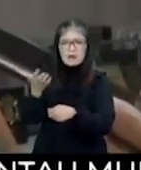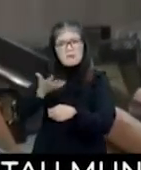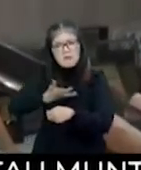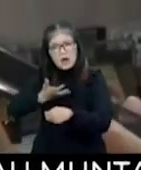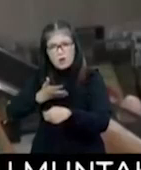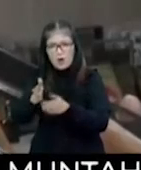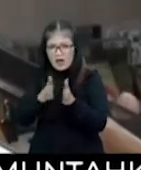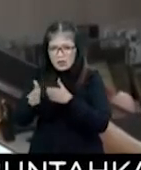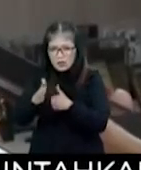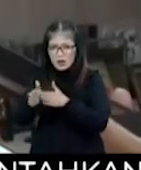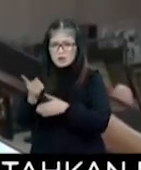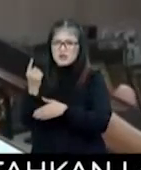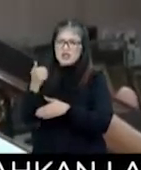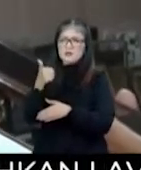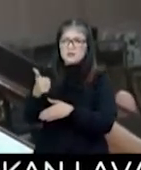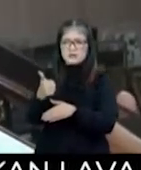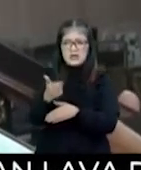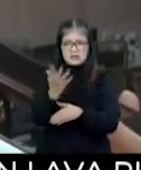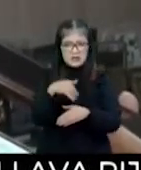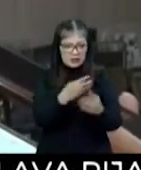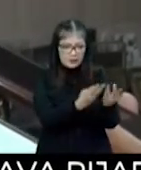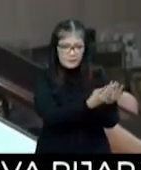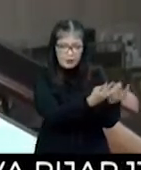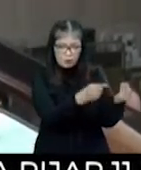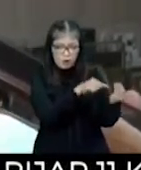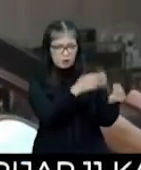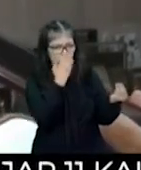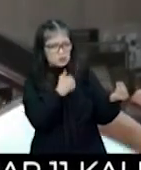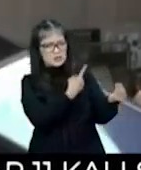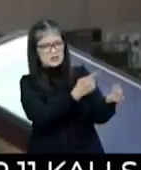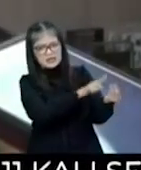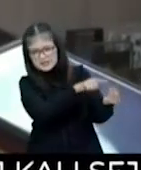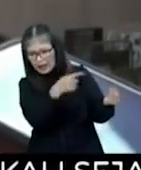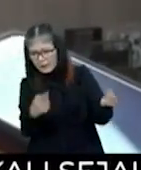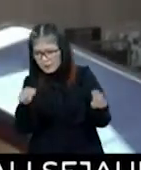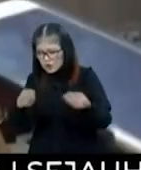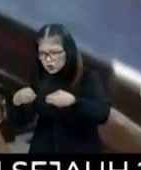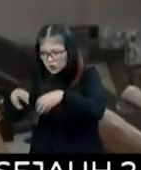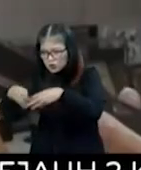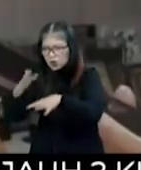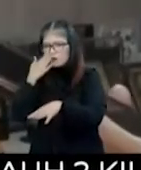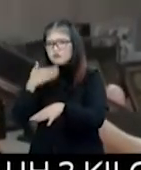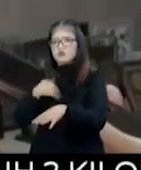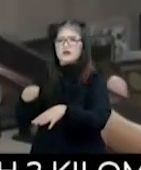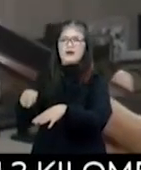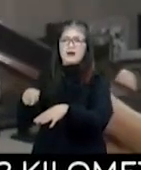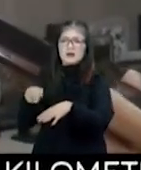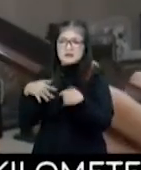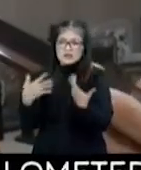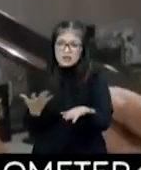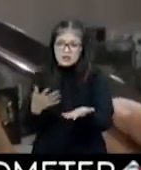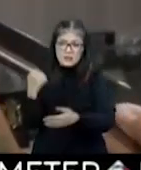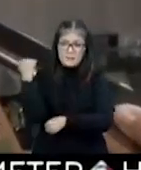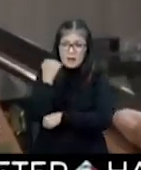mengatur ya. Karena dari hulunya mereka sudah menguasai, sampai ke hilir juga menguasai. Jadi 8 ini terindikasi sebagai pelaku kartel? Ya, yang